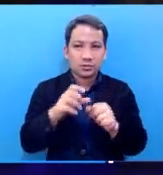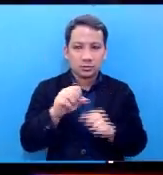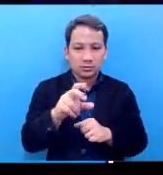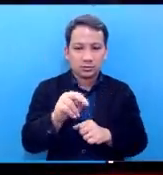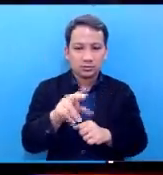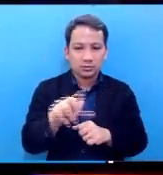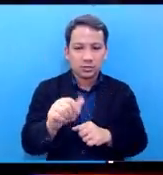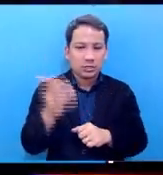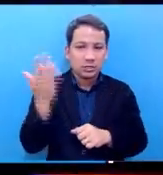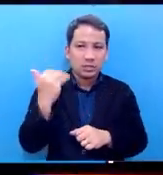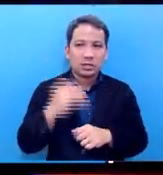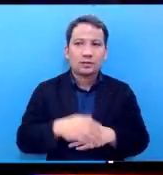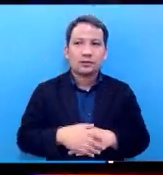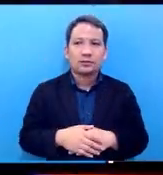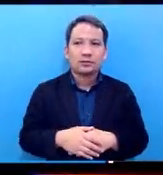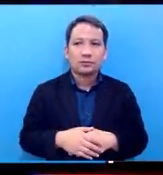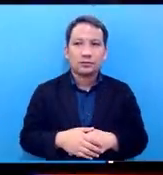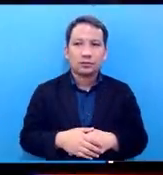PBBM.